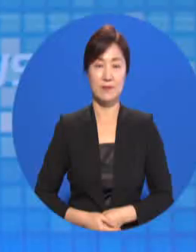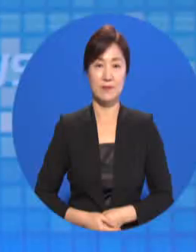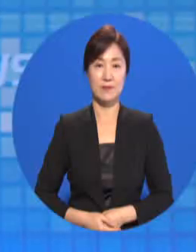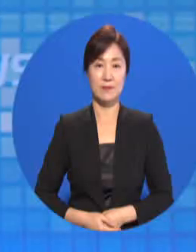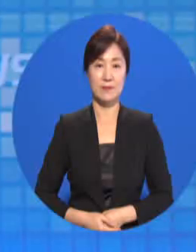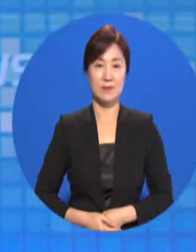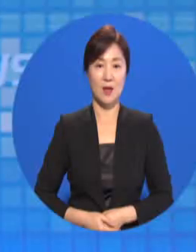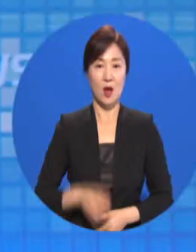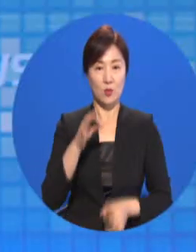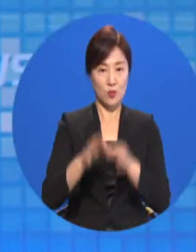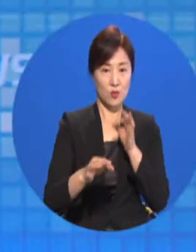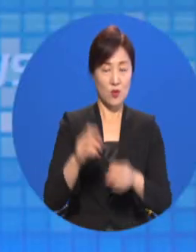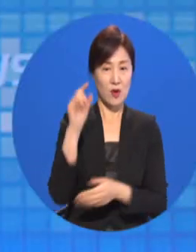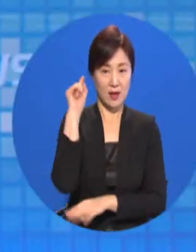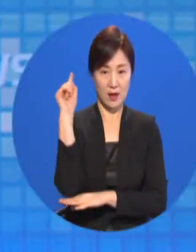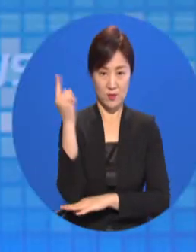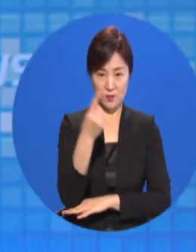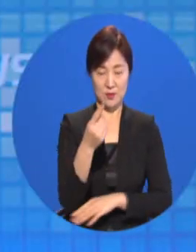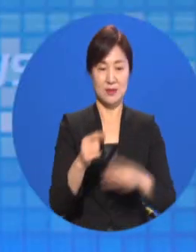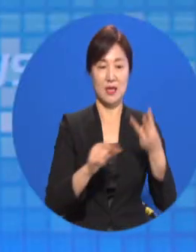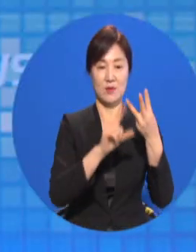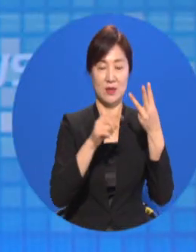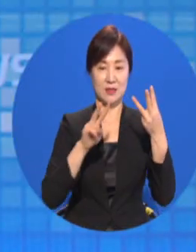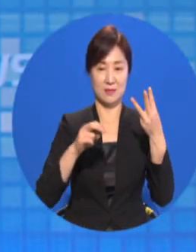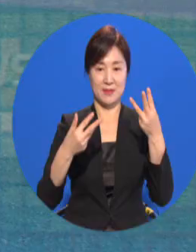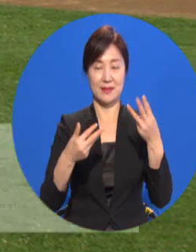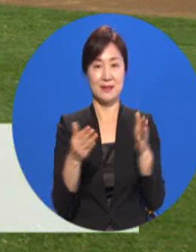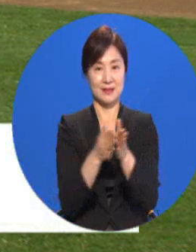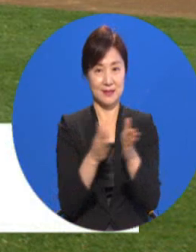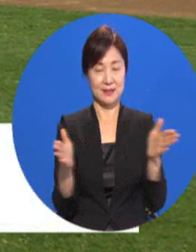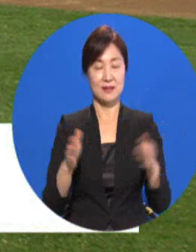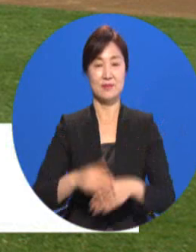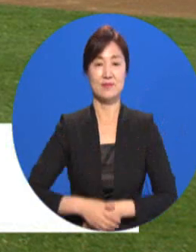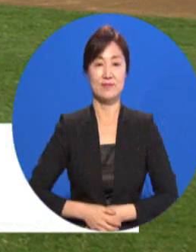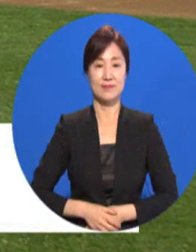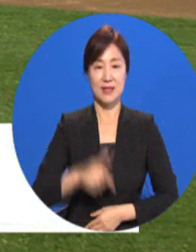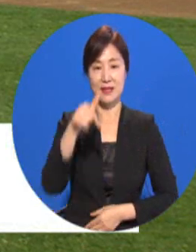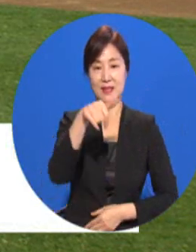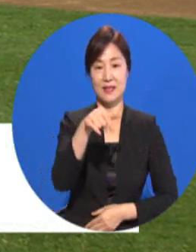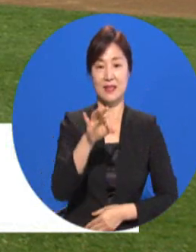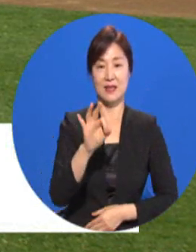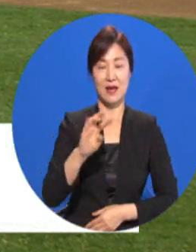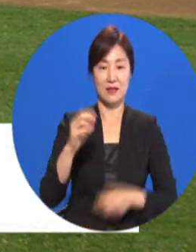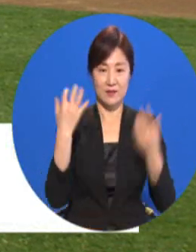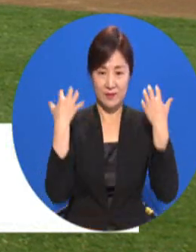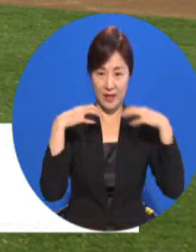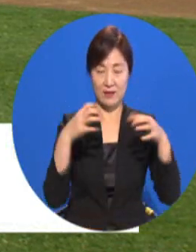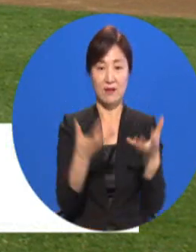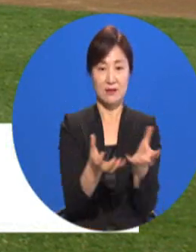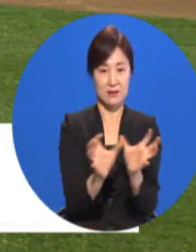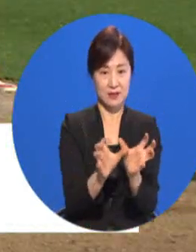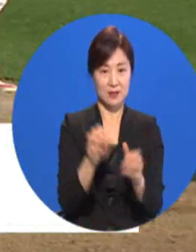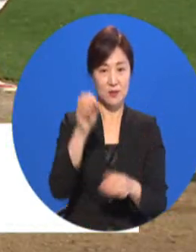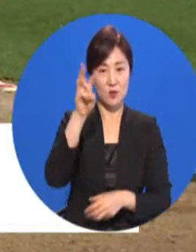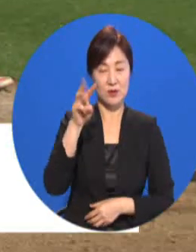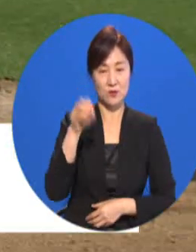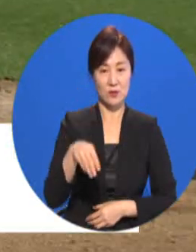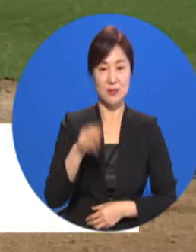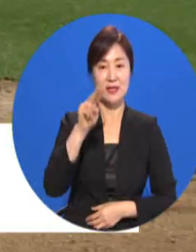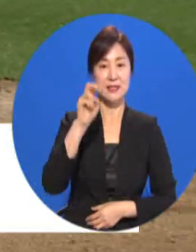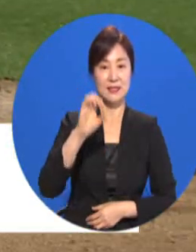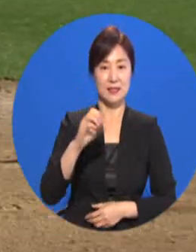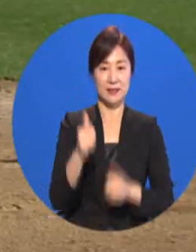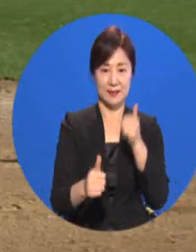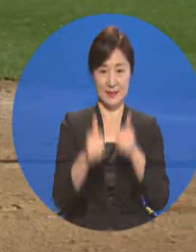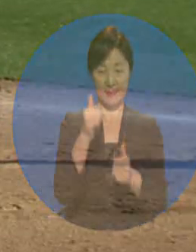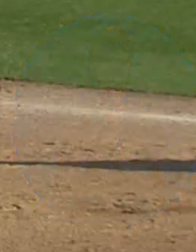프로야구가 올해 3월 28일에 시작할 예정인 가운데 기아 타이거즈는 광주에서 nc 를 상대로 개막전을 지릅니다